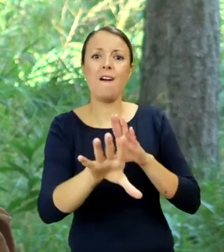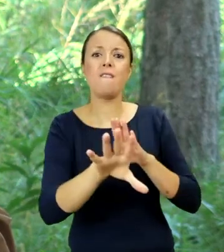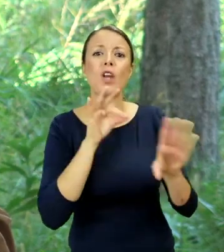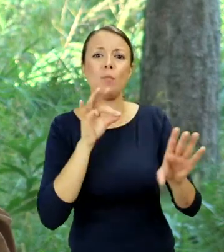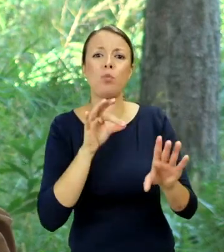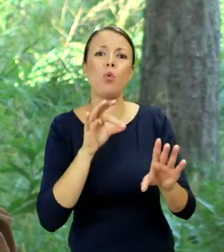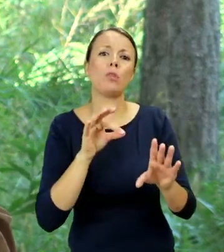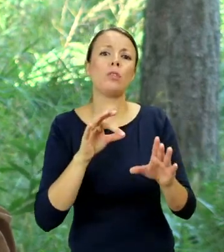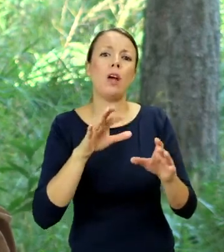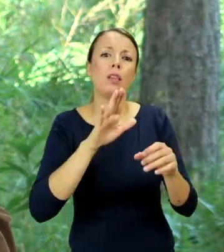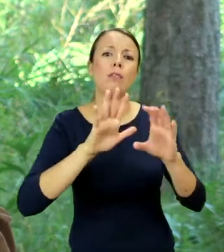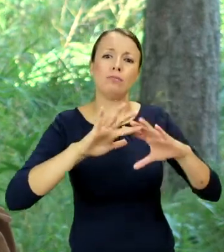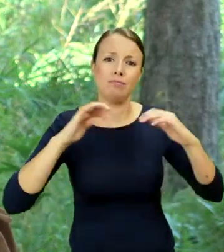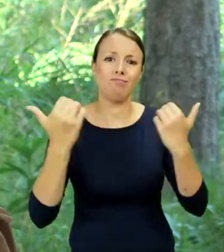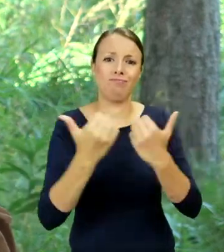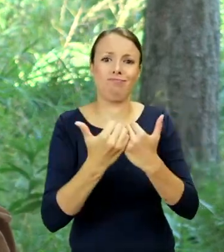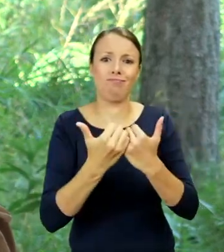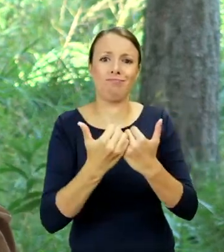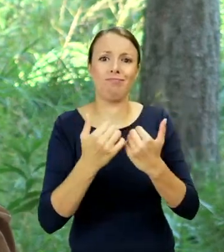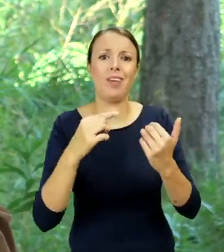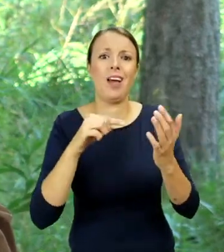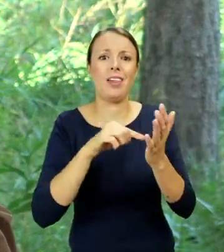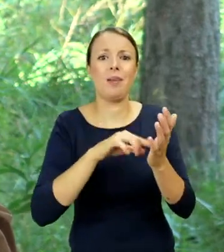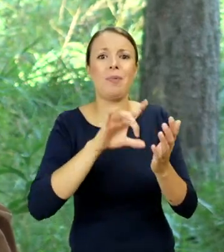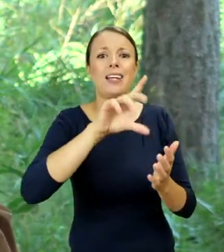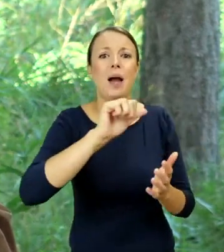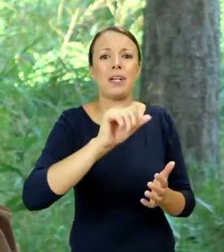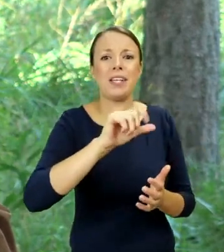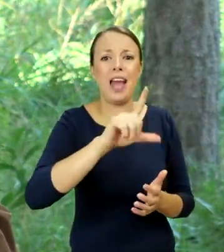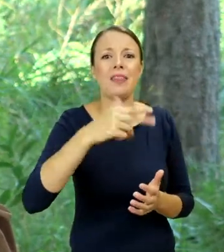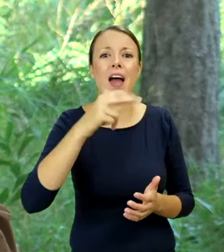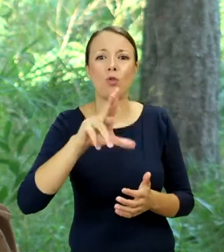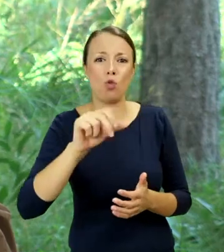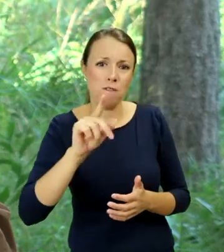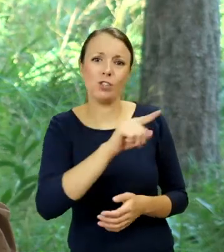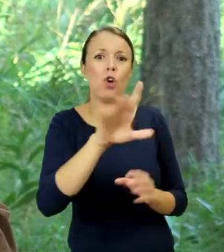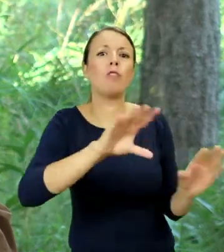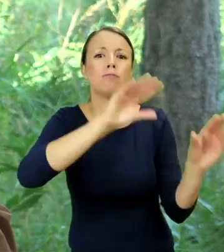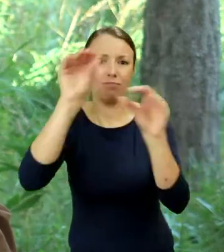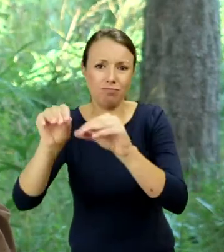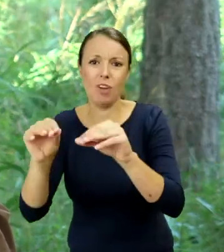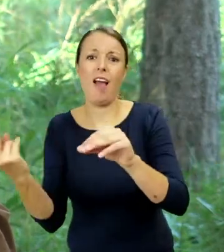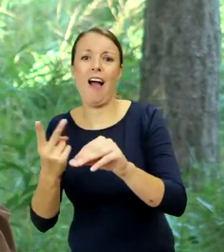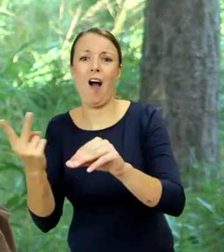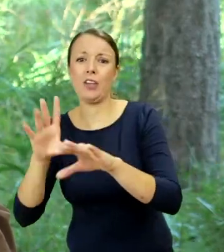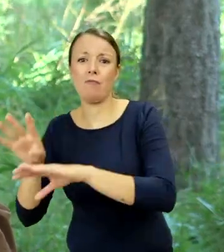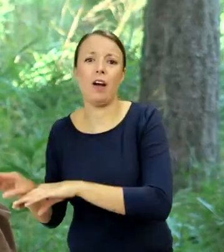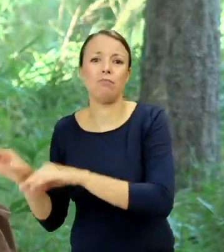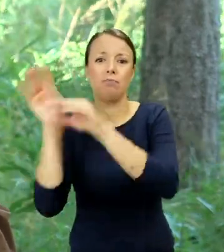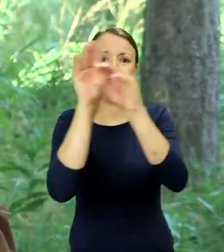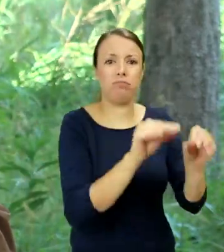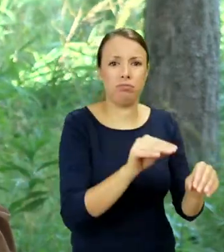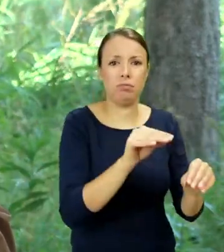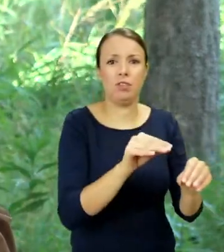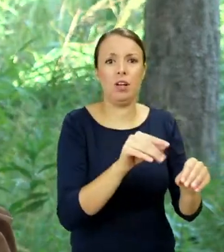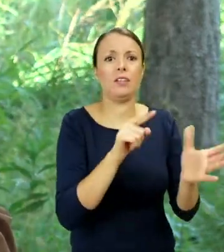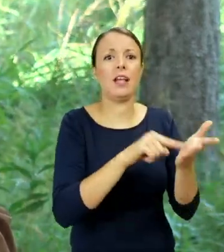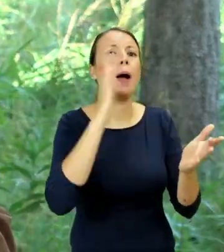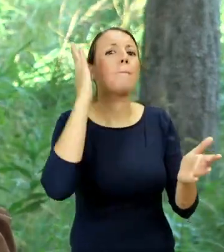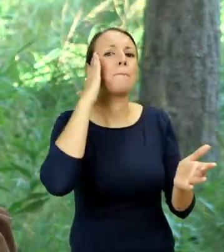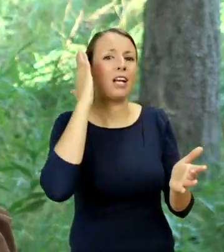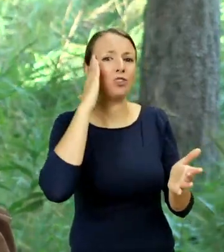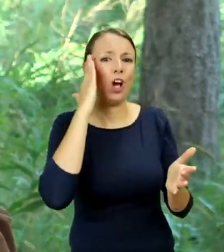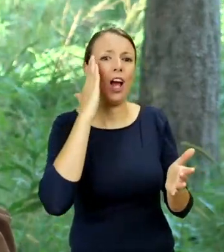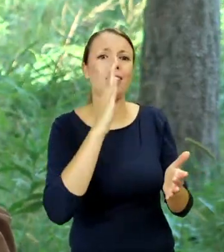Narodowe, Gabriel Narutowicz, a Piłsudscy przeprowadzają się z powrotem do mieszkania, które